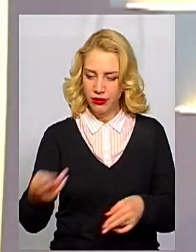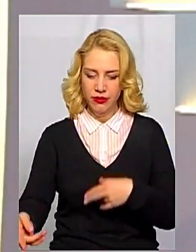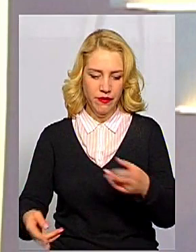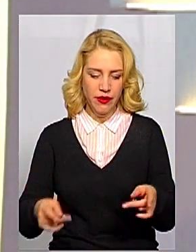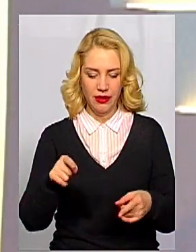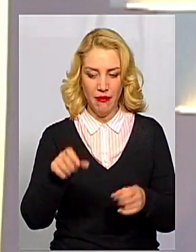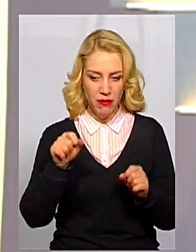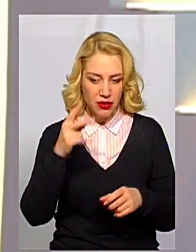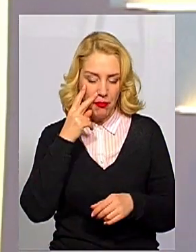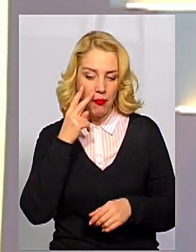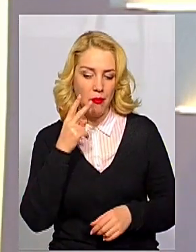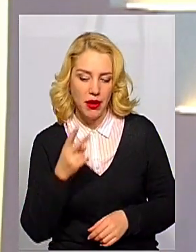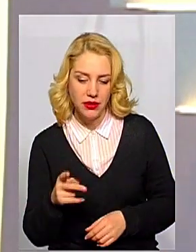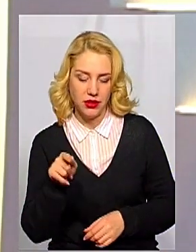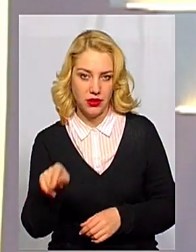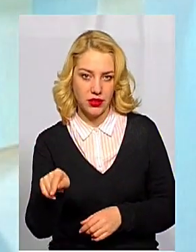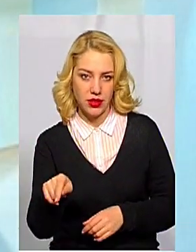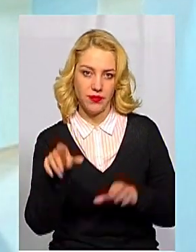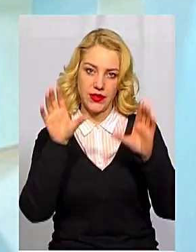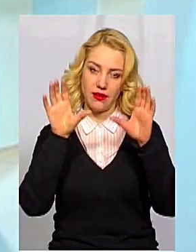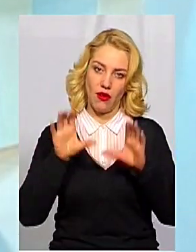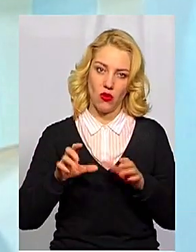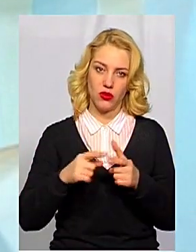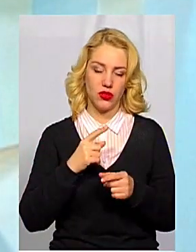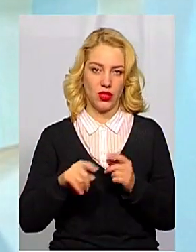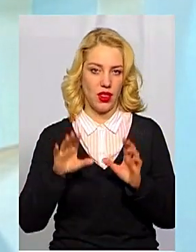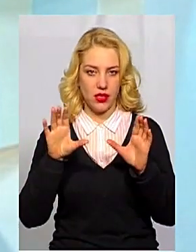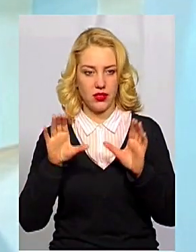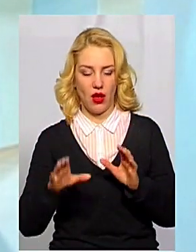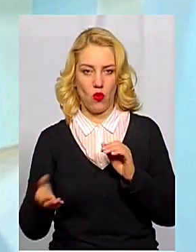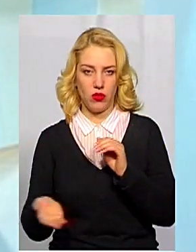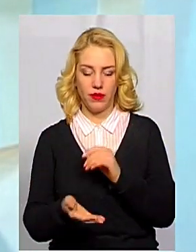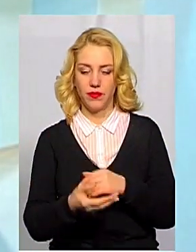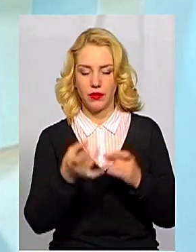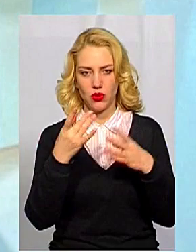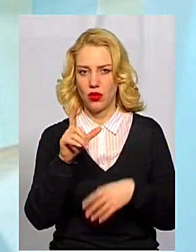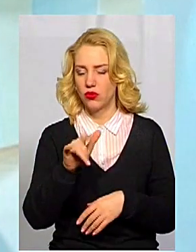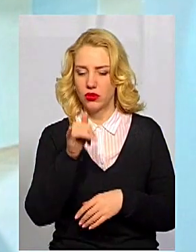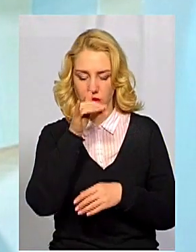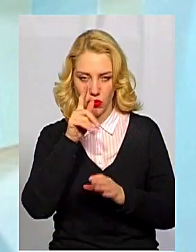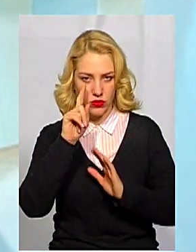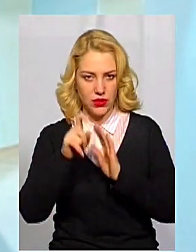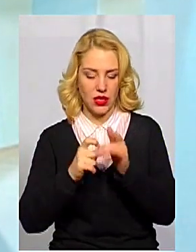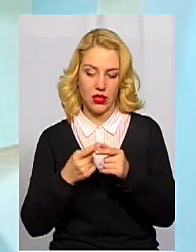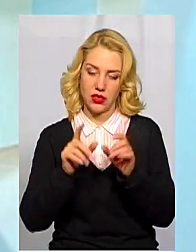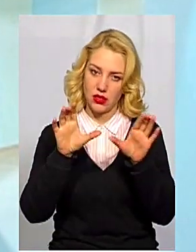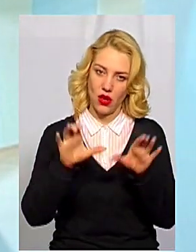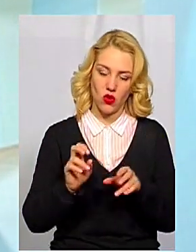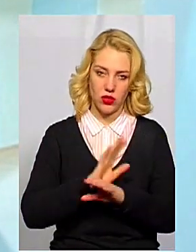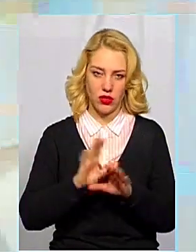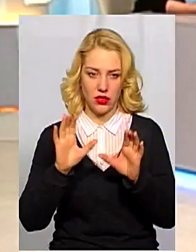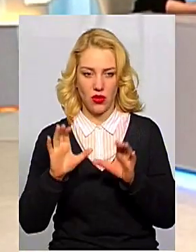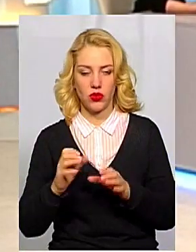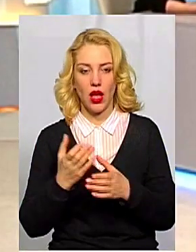от неозброєним оком, що це законна там санітарна рубка? Ні, вона не може цього визначити. Пересічна людина не може визначити так само, як в кожній галузі. А